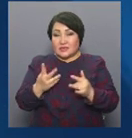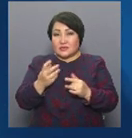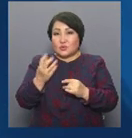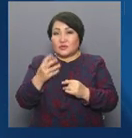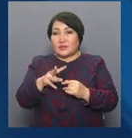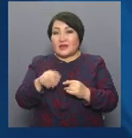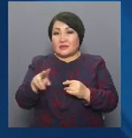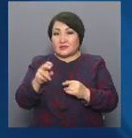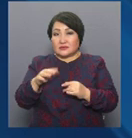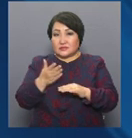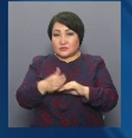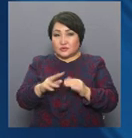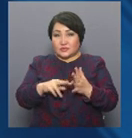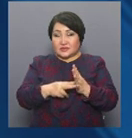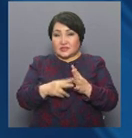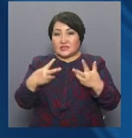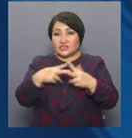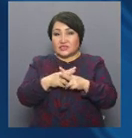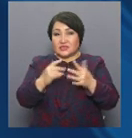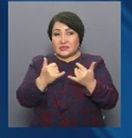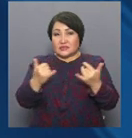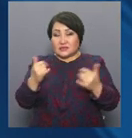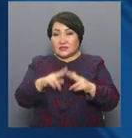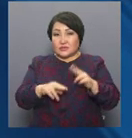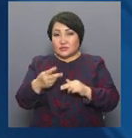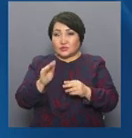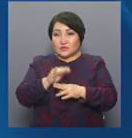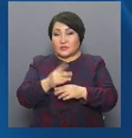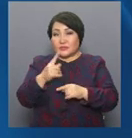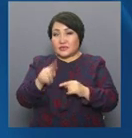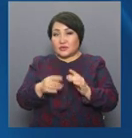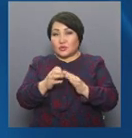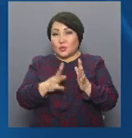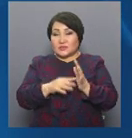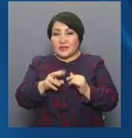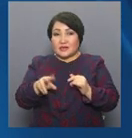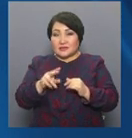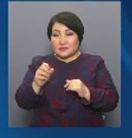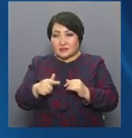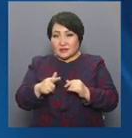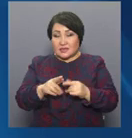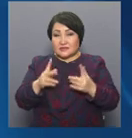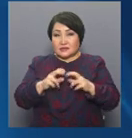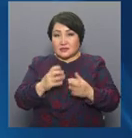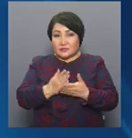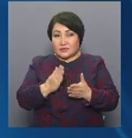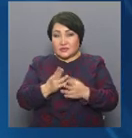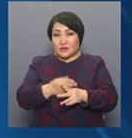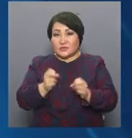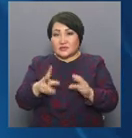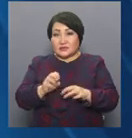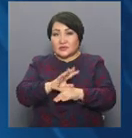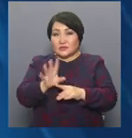жоспарланған. Инженерлік желілерді салу үшін қосымша 1,9 миллиард теңге қарастырылған. Қауіпсіздікті қамтамасыз ету